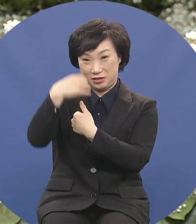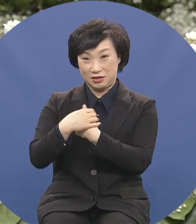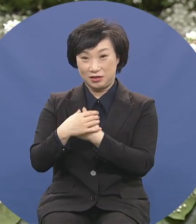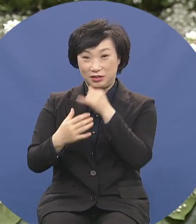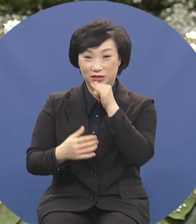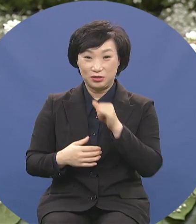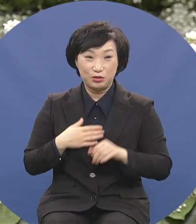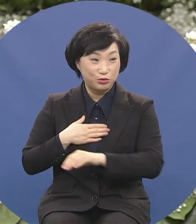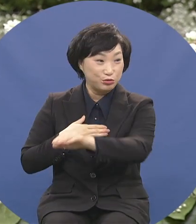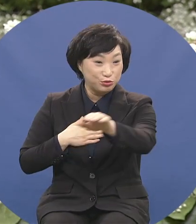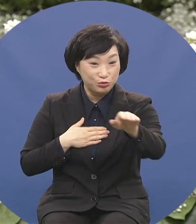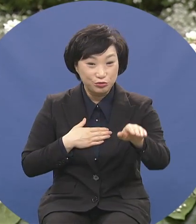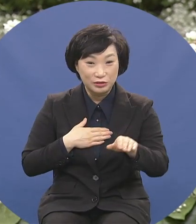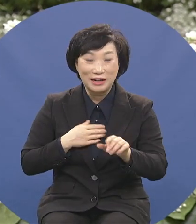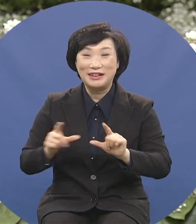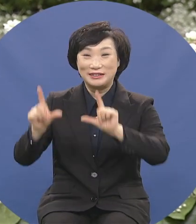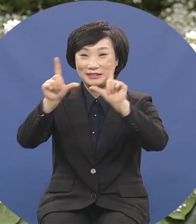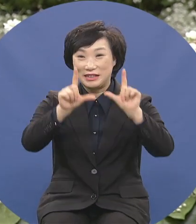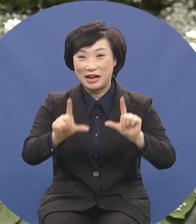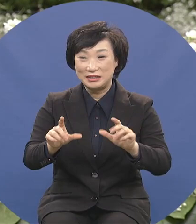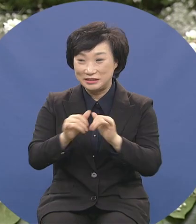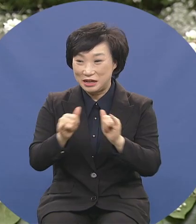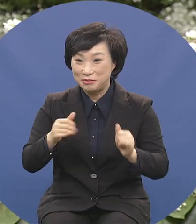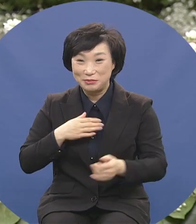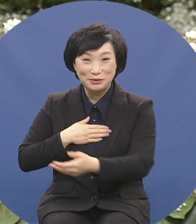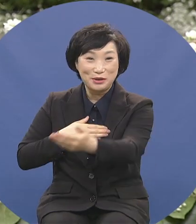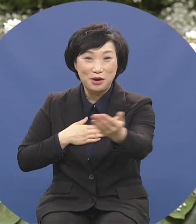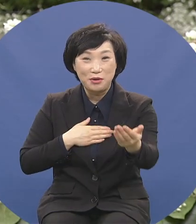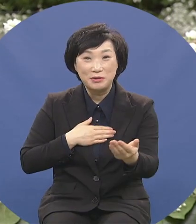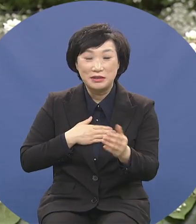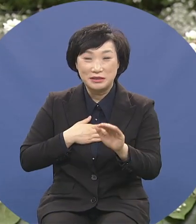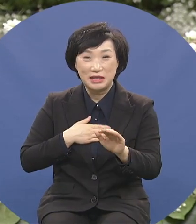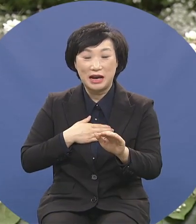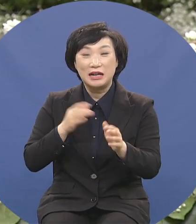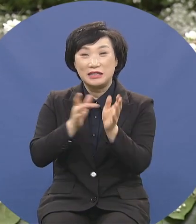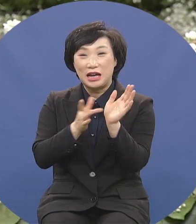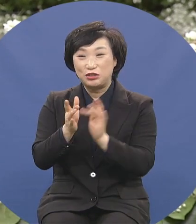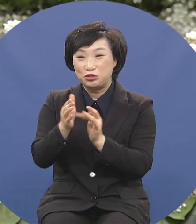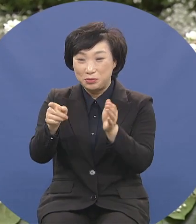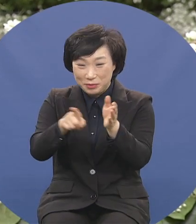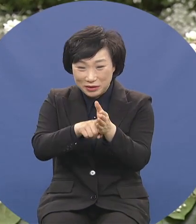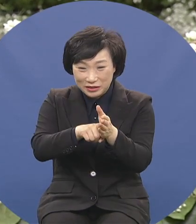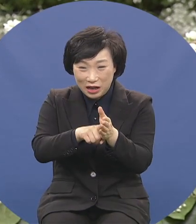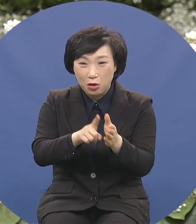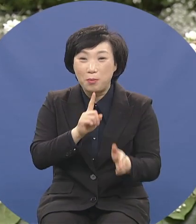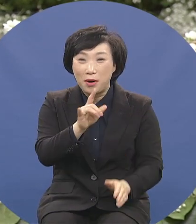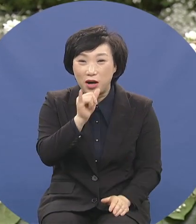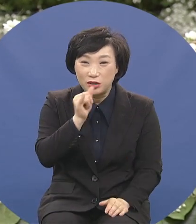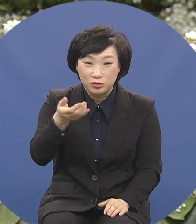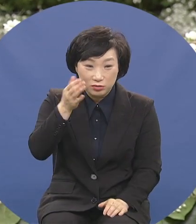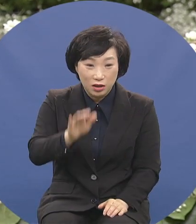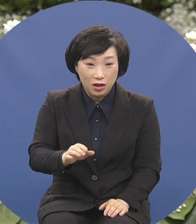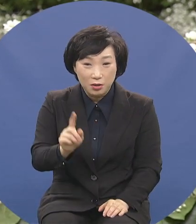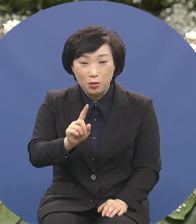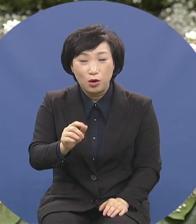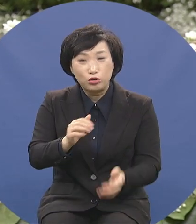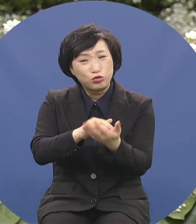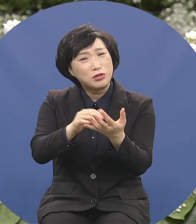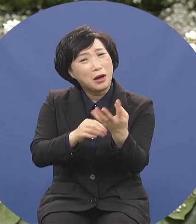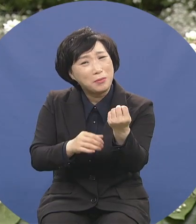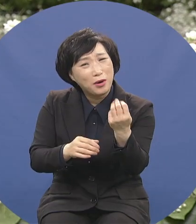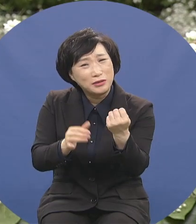사명감을 가지고 살아가는 사람들이 예수 믿노라 해도 얼마나